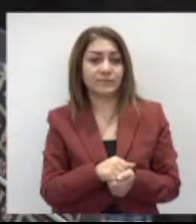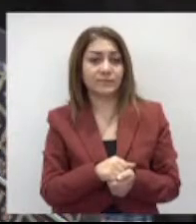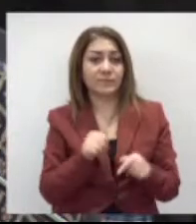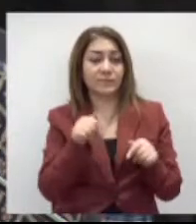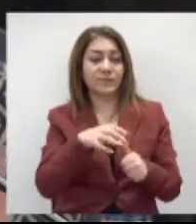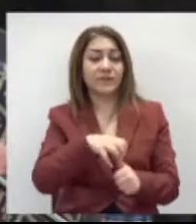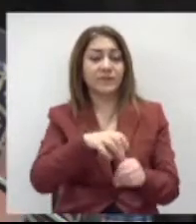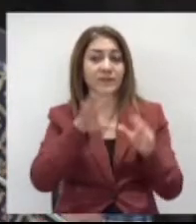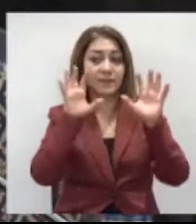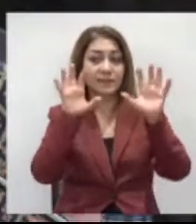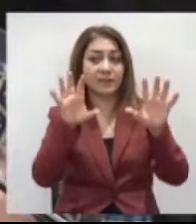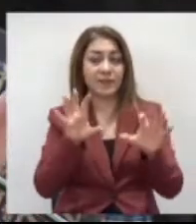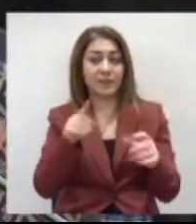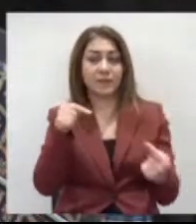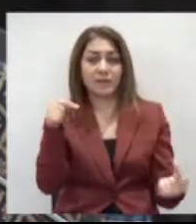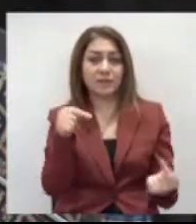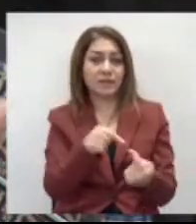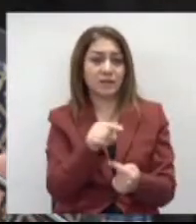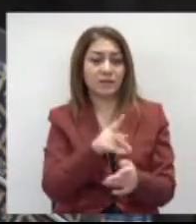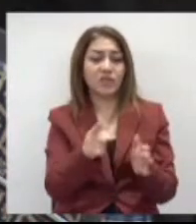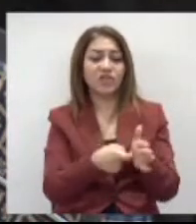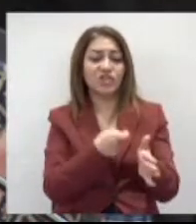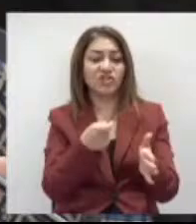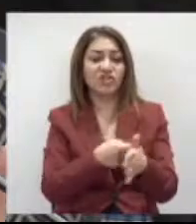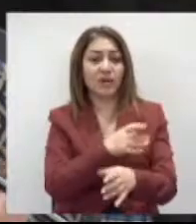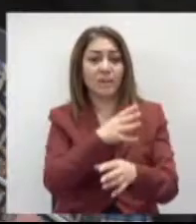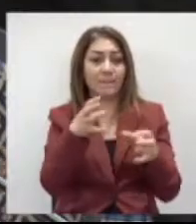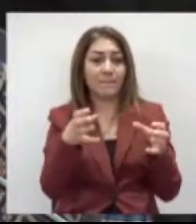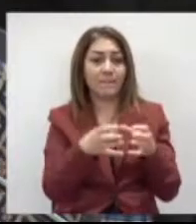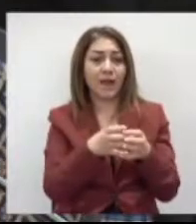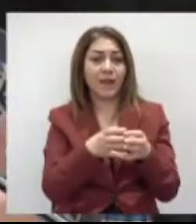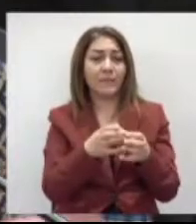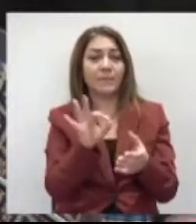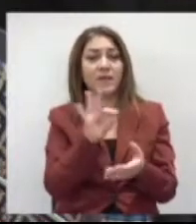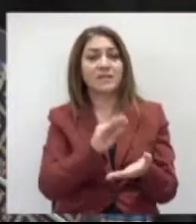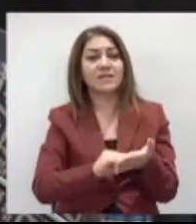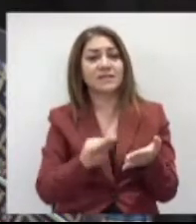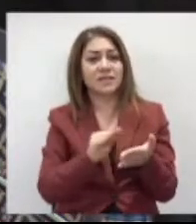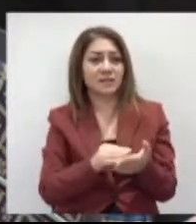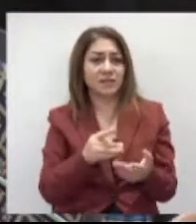առումով սահմանադրություններին բնորոշ չէ քնչական մարմիններին անդրադարձ